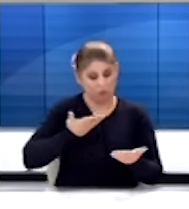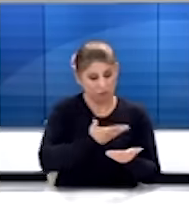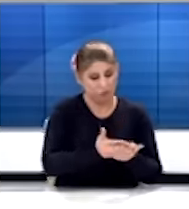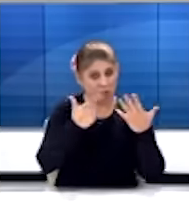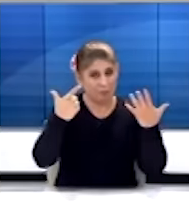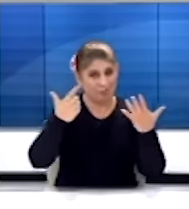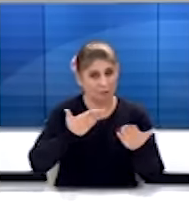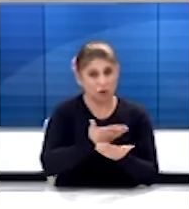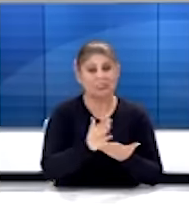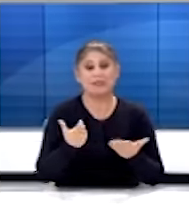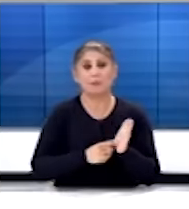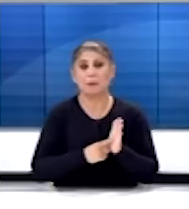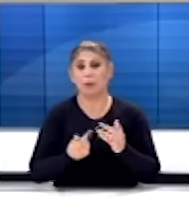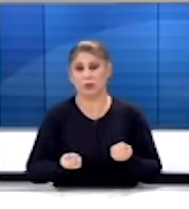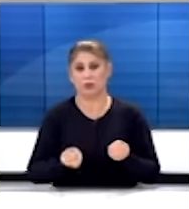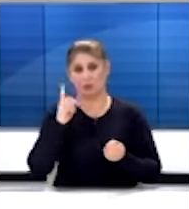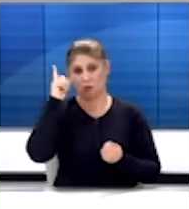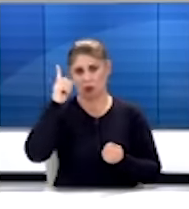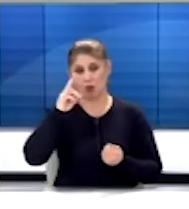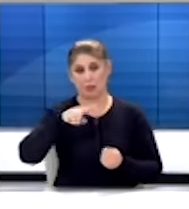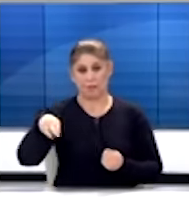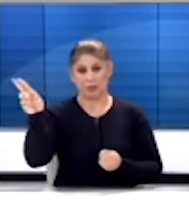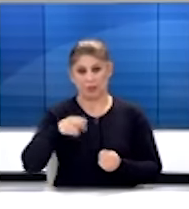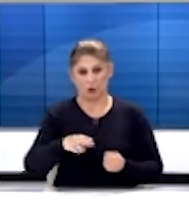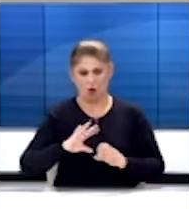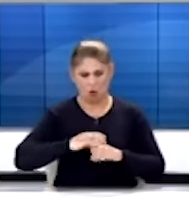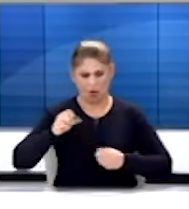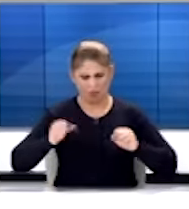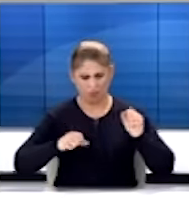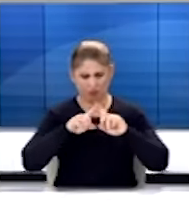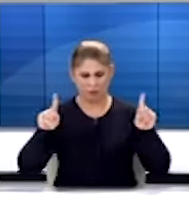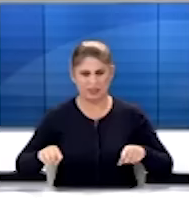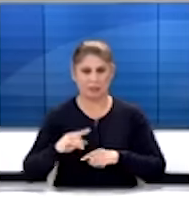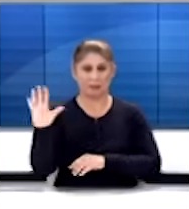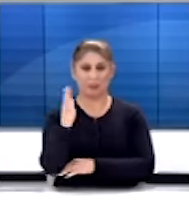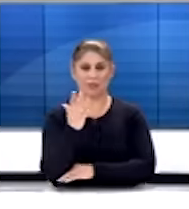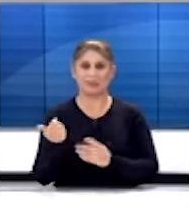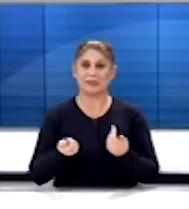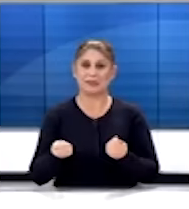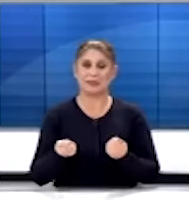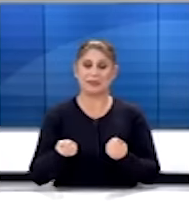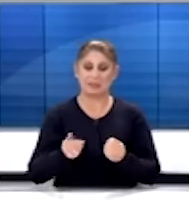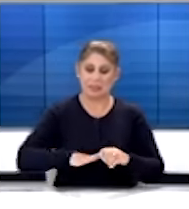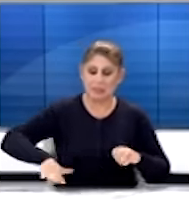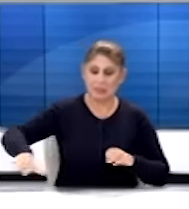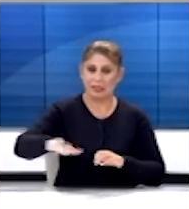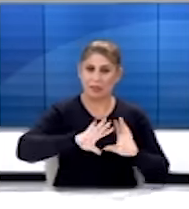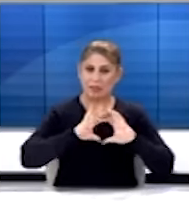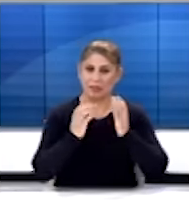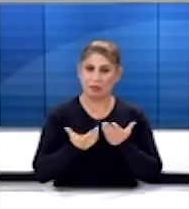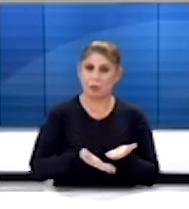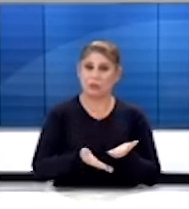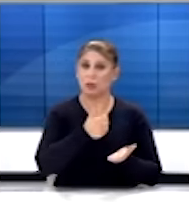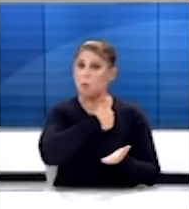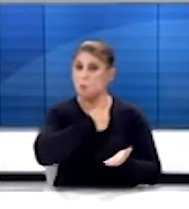γίνει. Πρέπει να καταργηθεί όλο το αντιδραστικό πλαίσιο για τα δάση και τη χρήση της γης γενικότερα, που